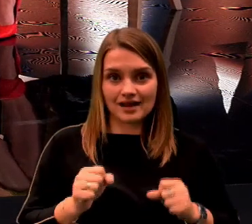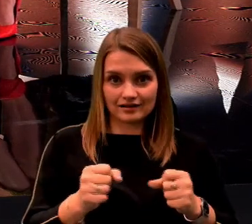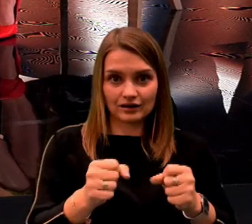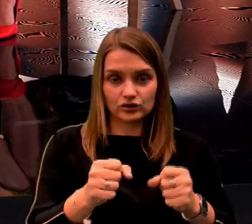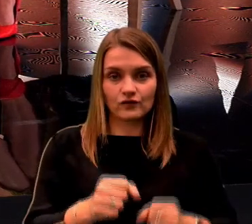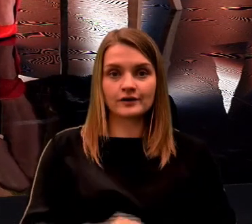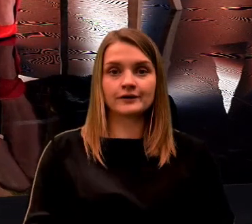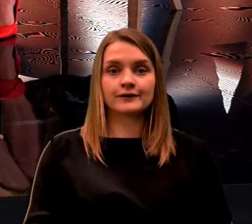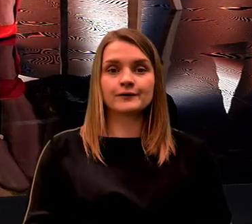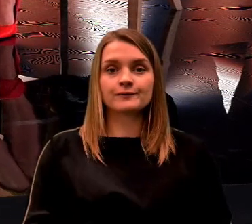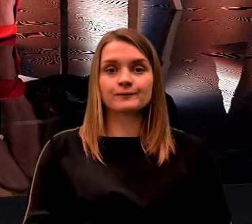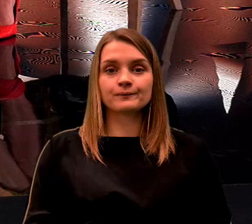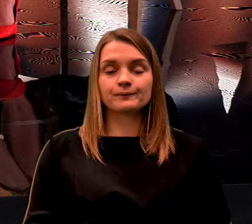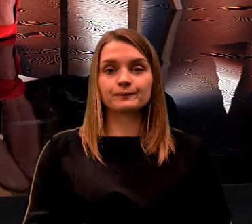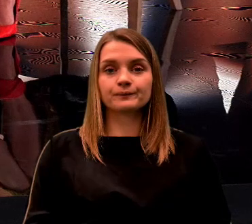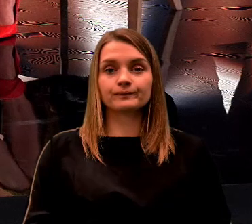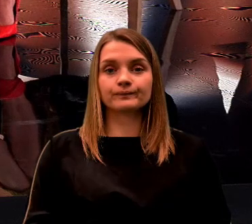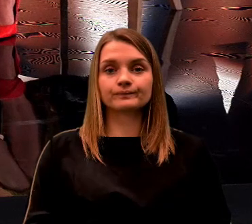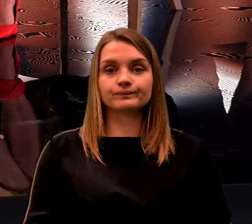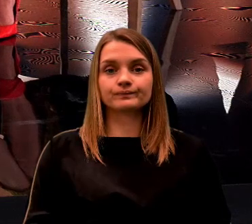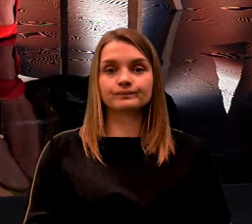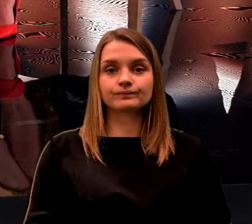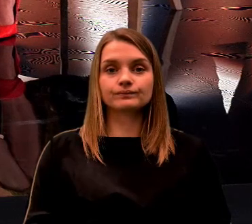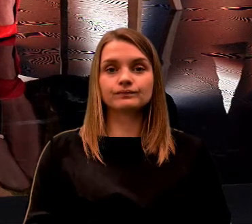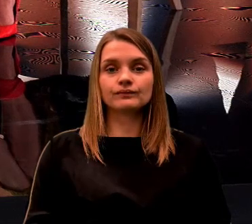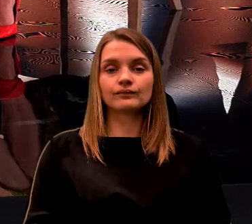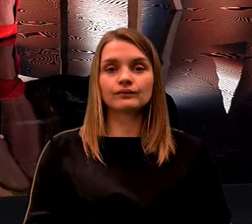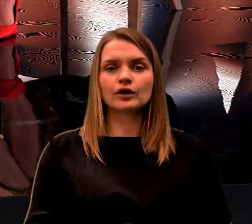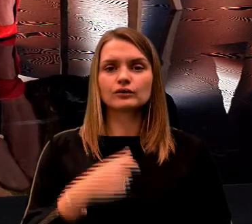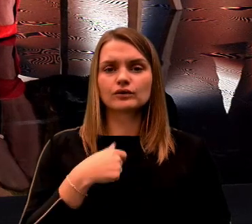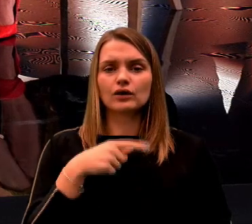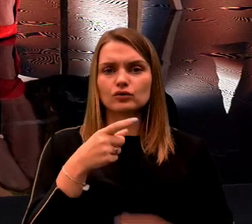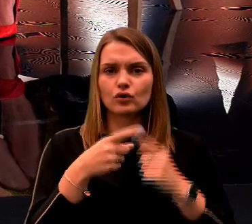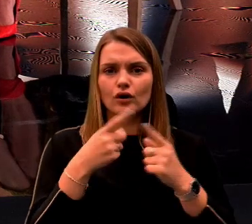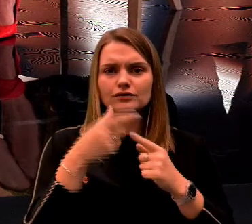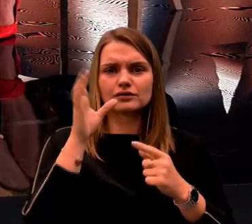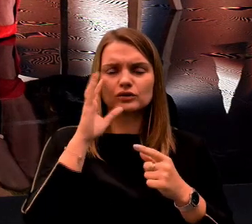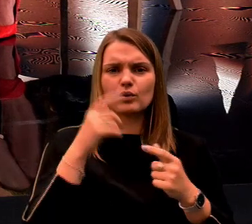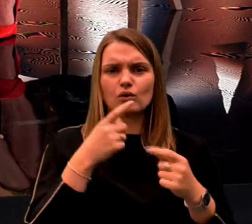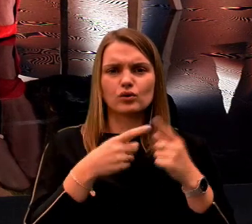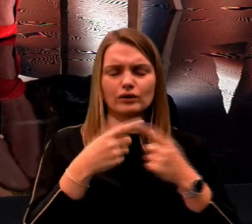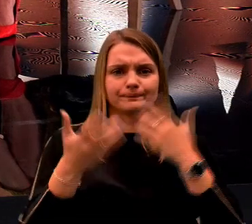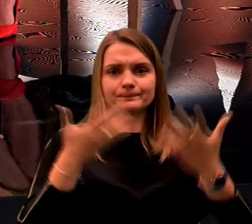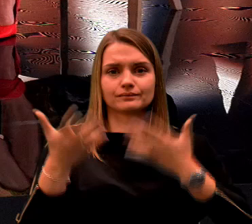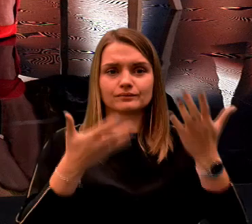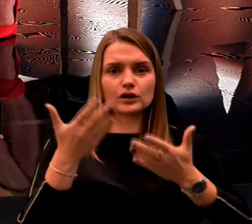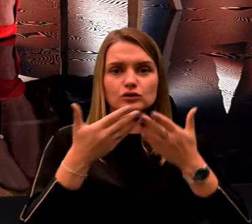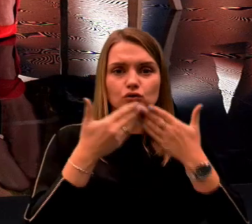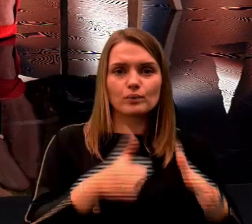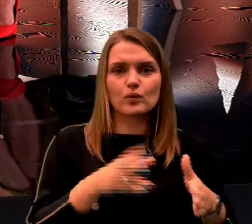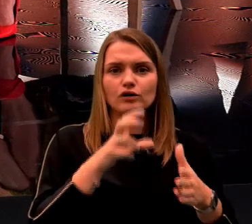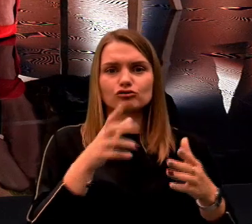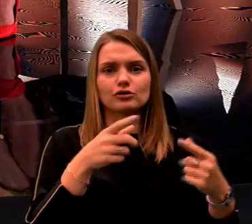coś takiego, co ty mówisz i ja super się z tym zgadzam, bo czasami się tutaj trochę gubiłem, czy my się zgadzamy, czy się nie zgadzamy.